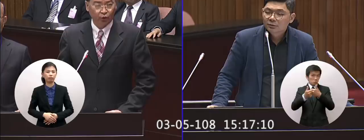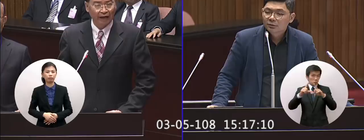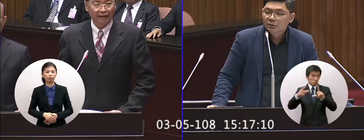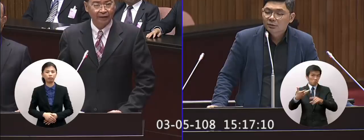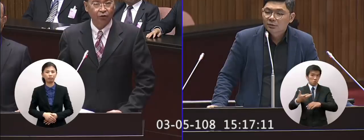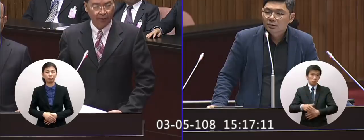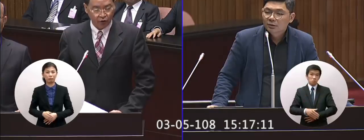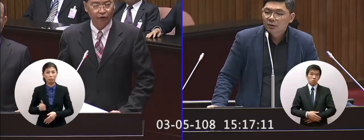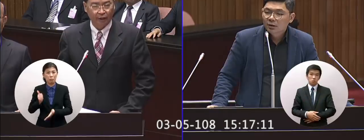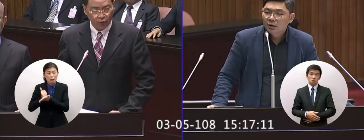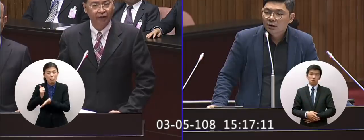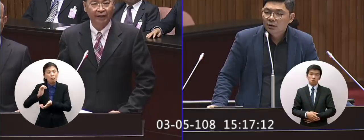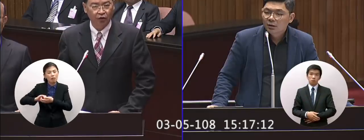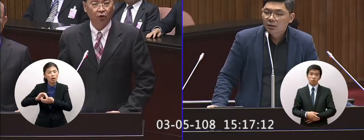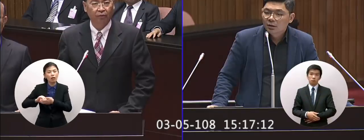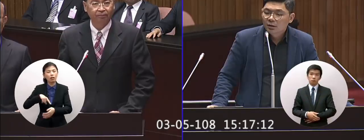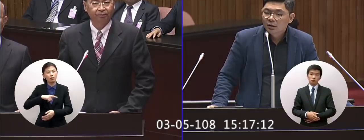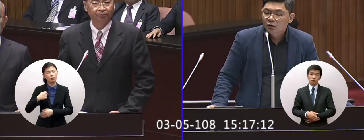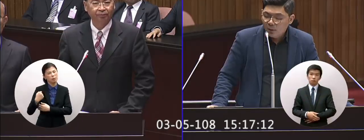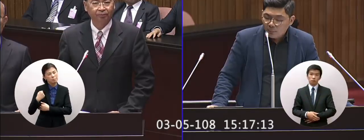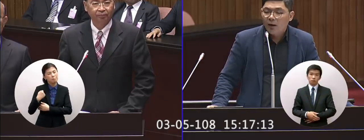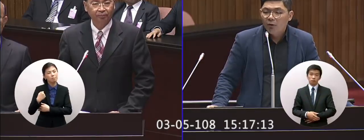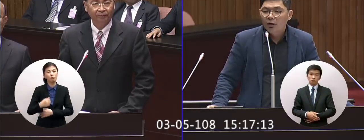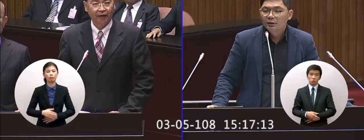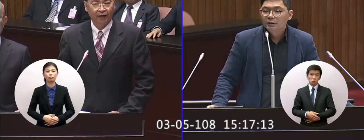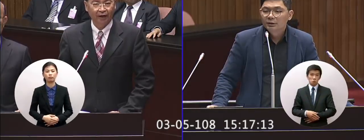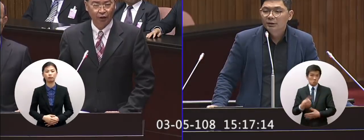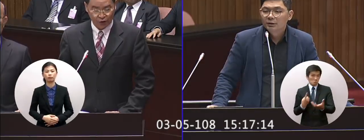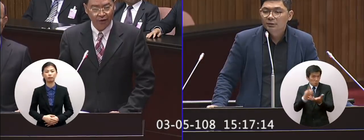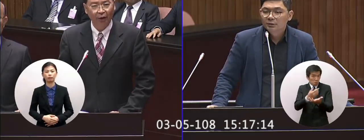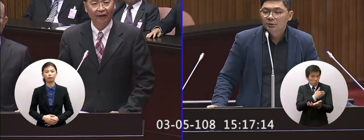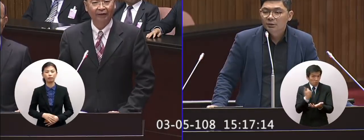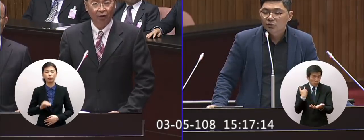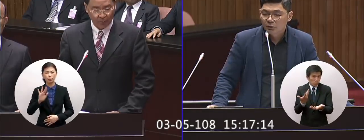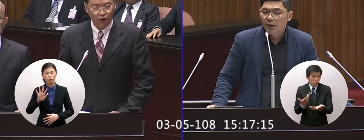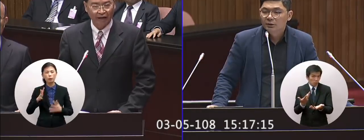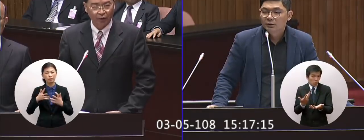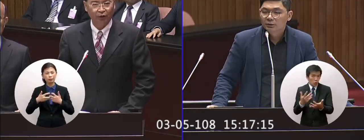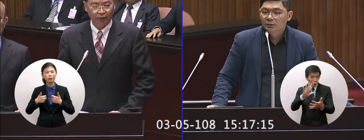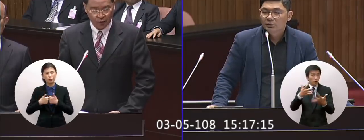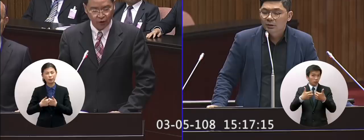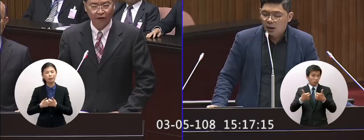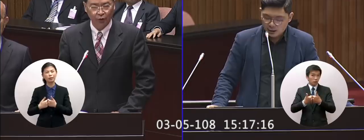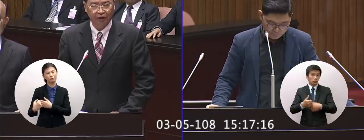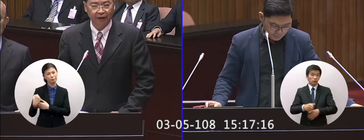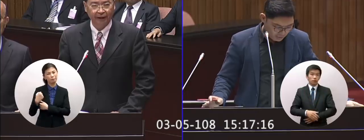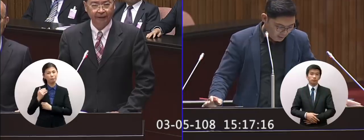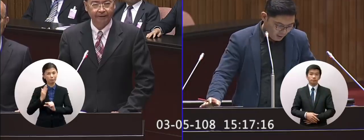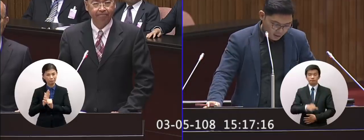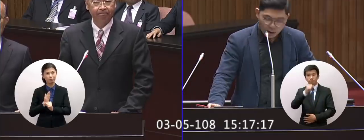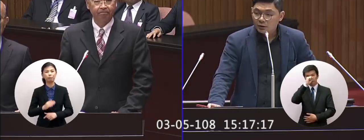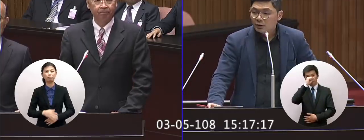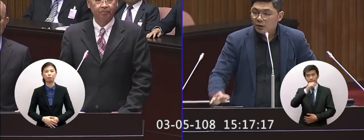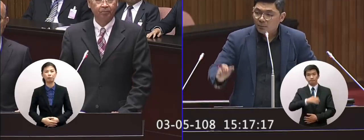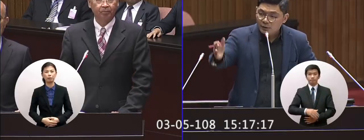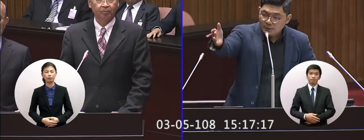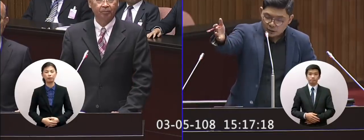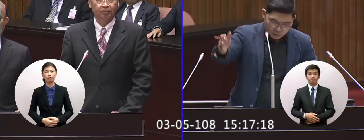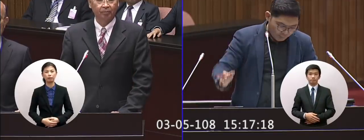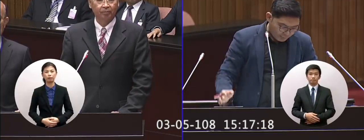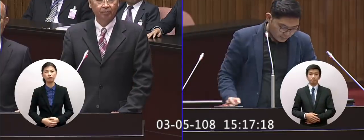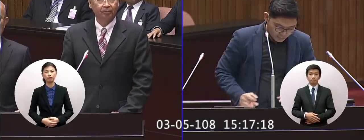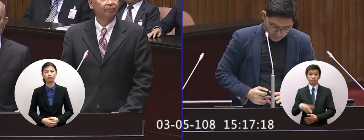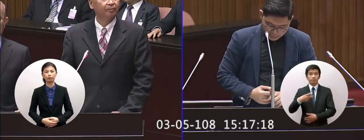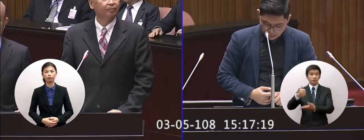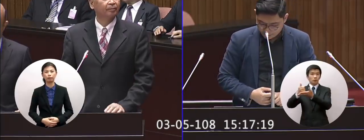说有多大，但是我们都在努力当中。 有没有把握？ 有机会， 有机会， 都在努力，我们都在努力。 好，我们是